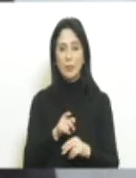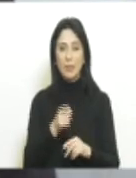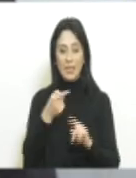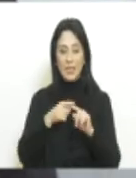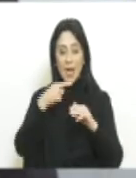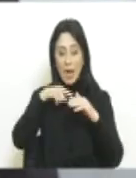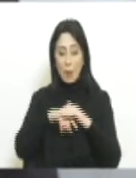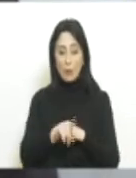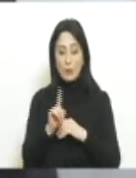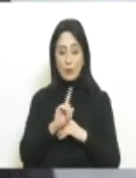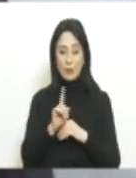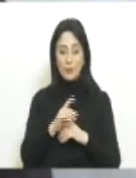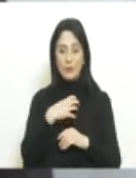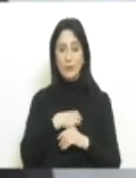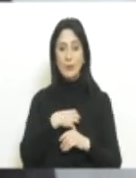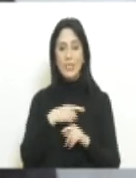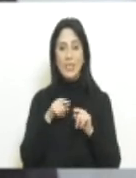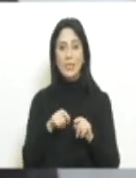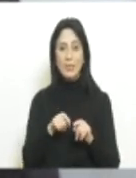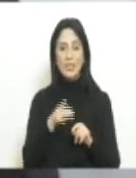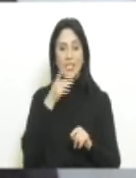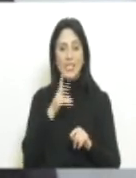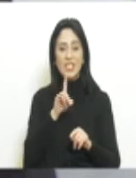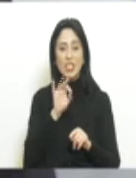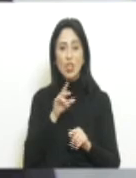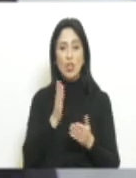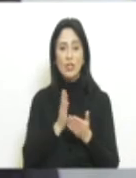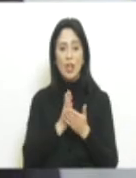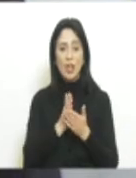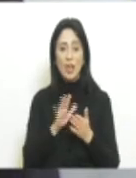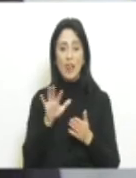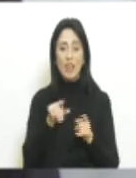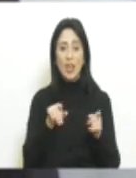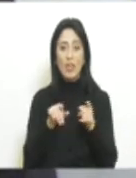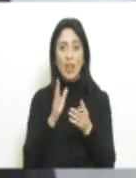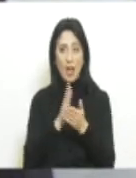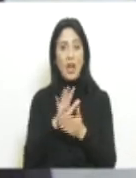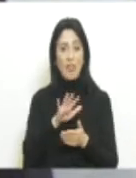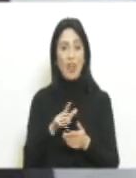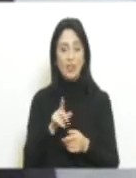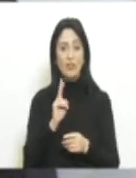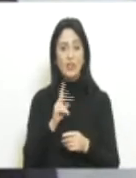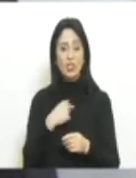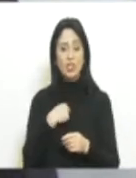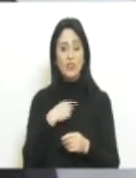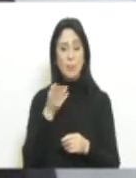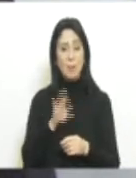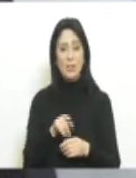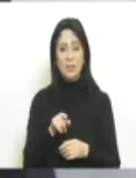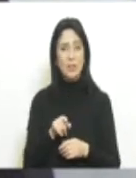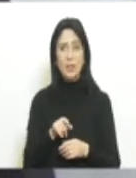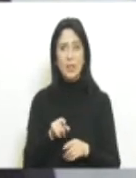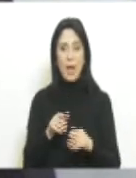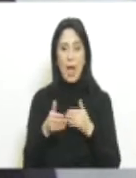იქიდან გამომდინარე, რომ ძირითადად ესეთი სარისკო ზონაში მყოფი ქვეყნები არიან ის ქვეყნები, რომლებთანაც ჩვენ მაინც და მაინც